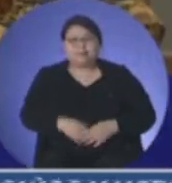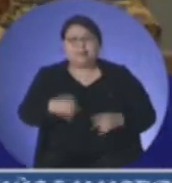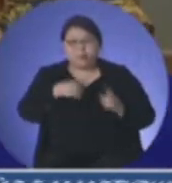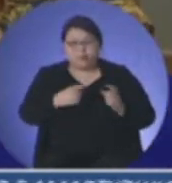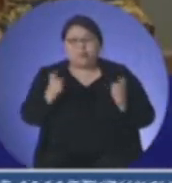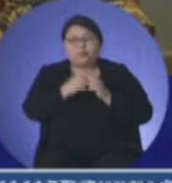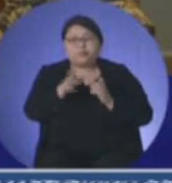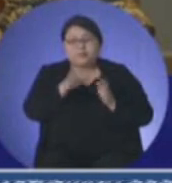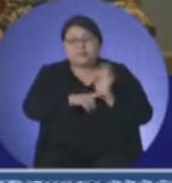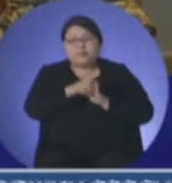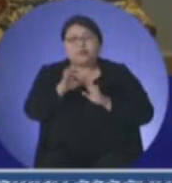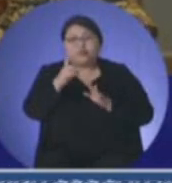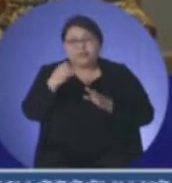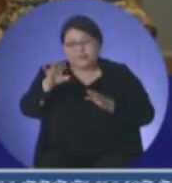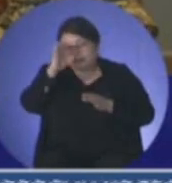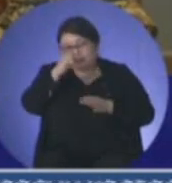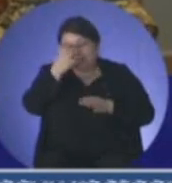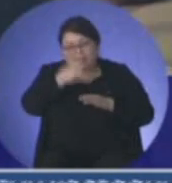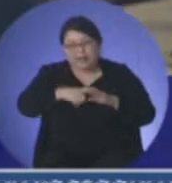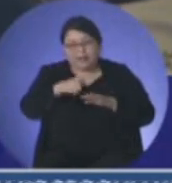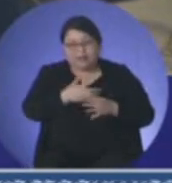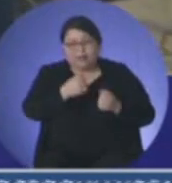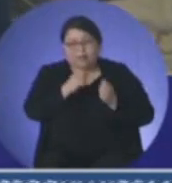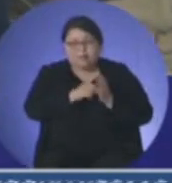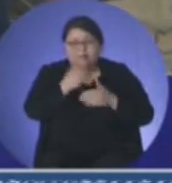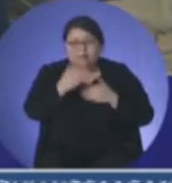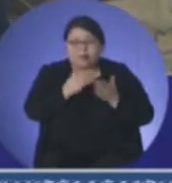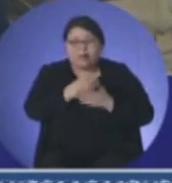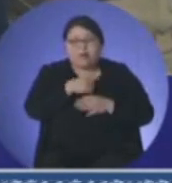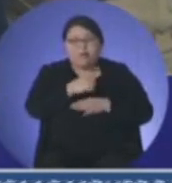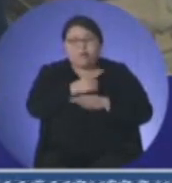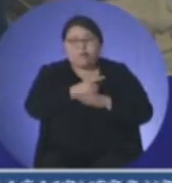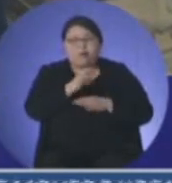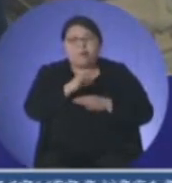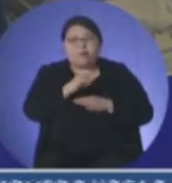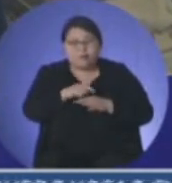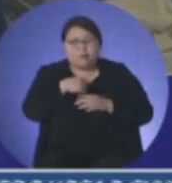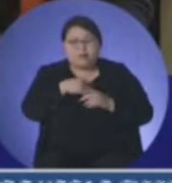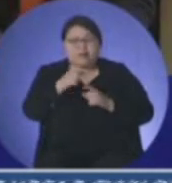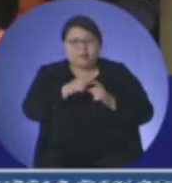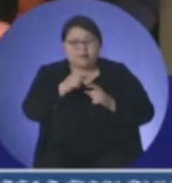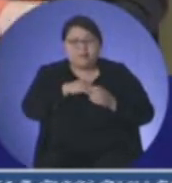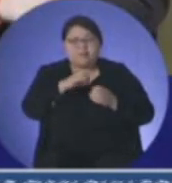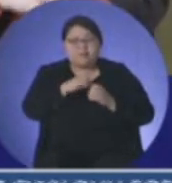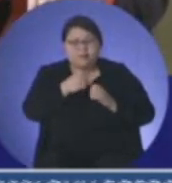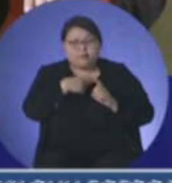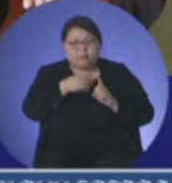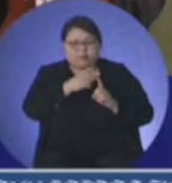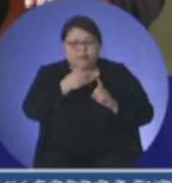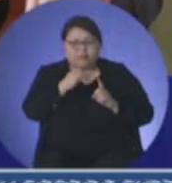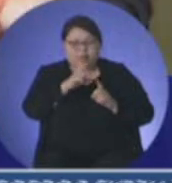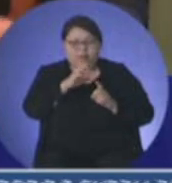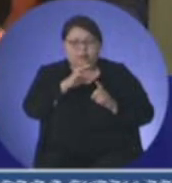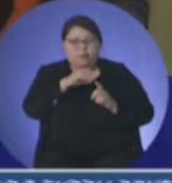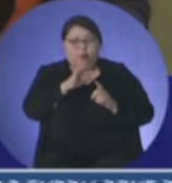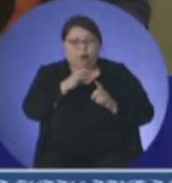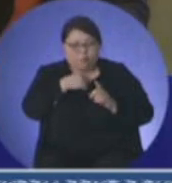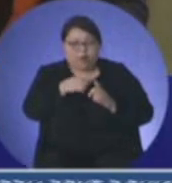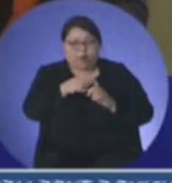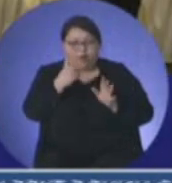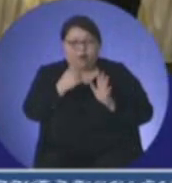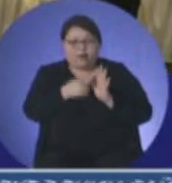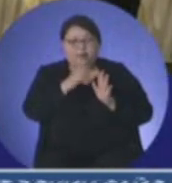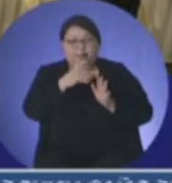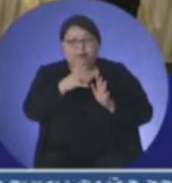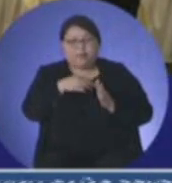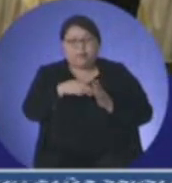Уулзалтын эхэнд ерөнхий сайд засгийн газраас авч хэрэгжүүлж байгаа арга хэмжээний үр дүнд эдийн засаг сэргийж та нийт экспорт 12.5 тэрбум